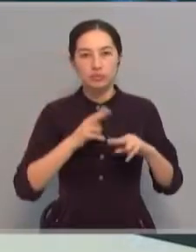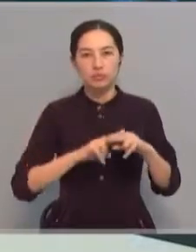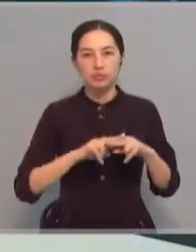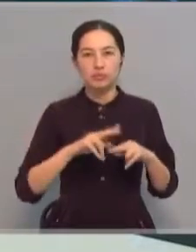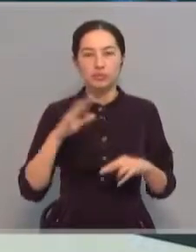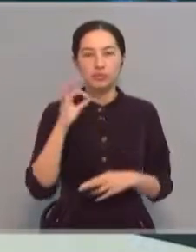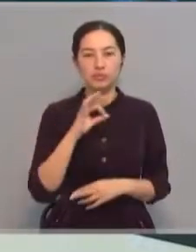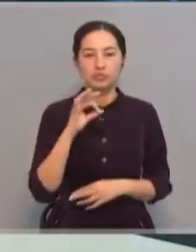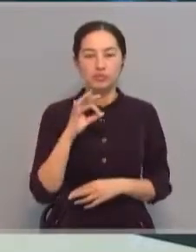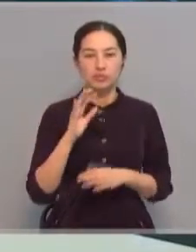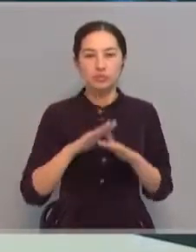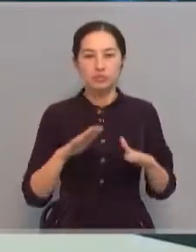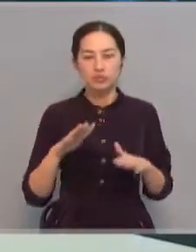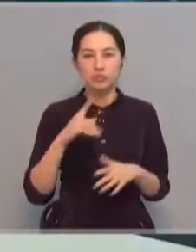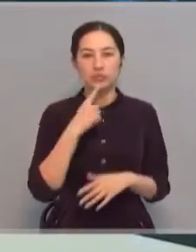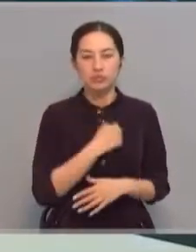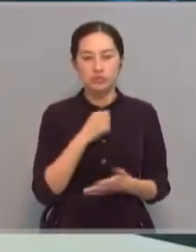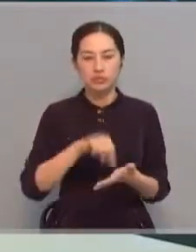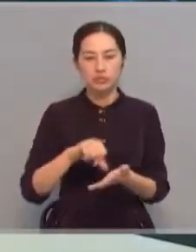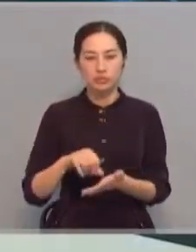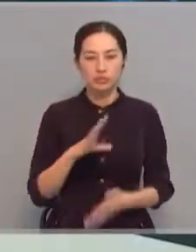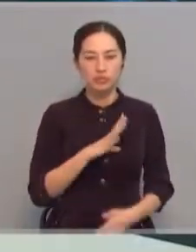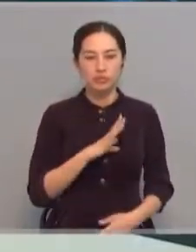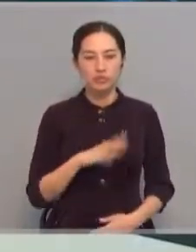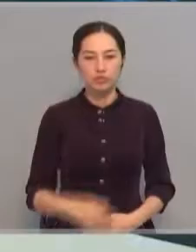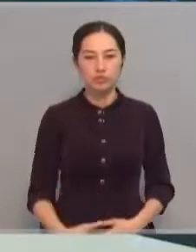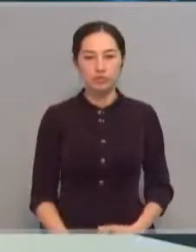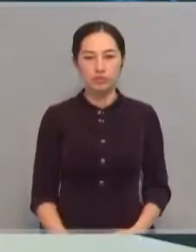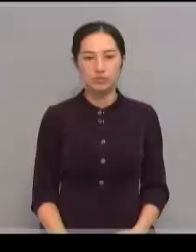қос батырдың ұрпақтары және әскерилер қатысты.